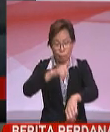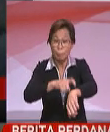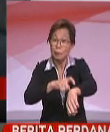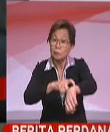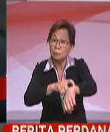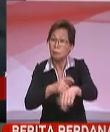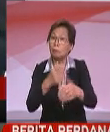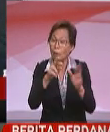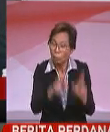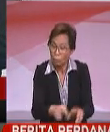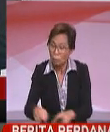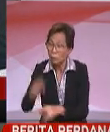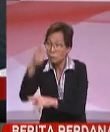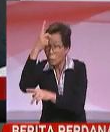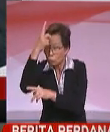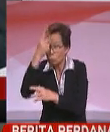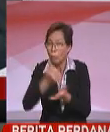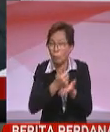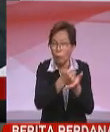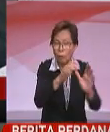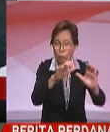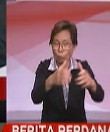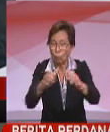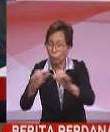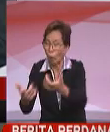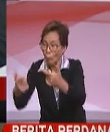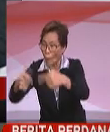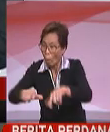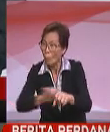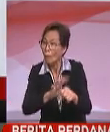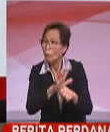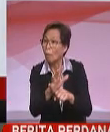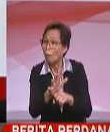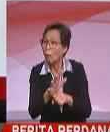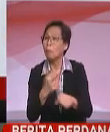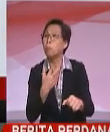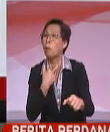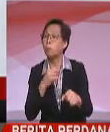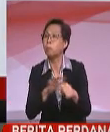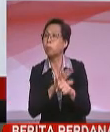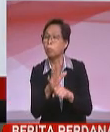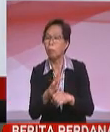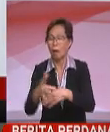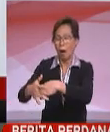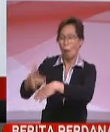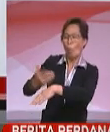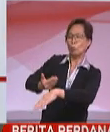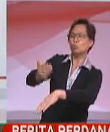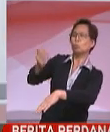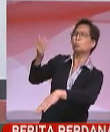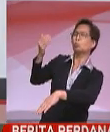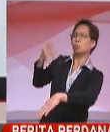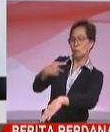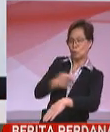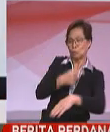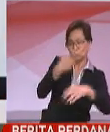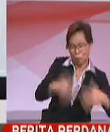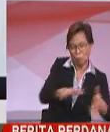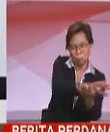apa perancangan awal pihak Datuk dalam membantu golongan yang terjejas pandemik COVID-19? Seawal lagi kita telah